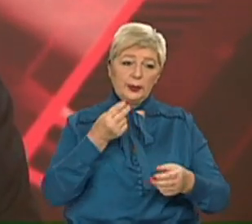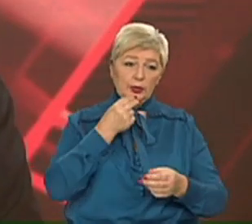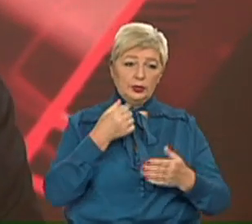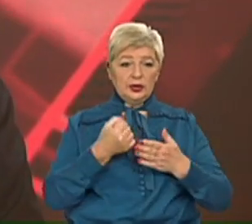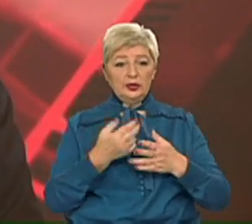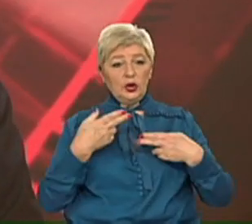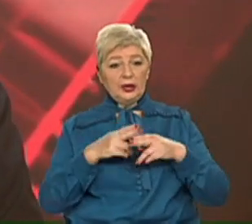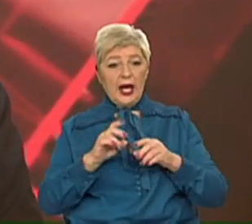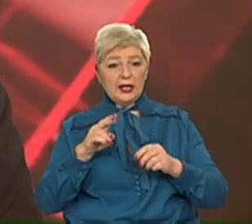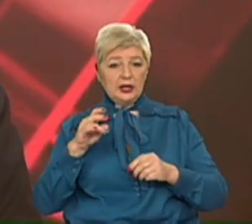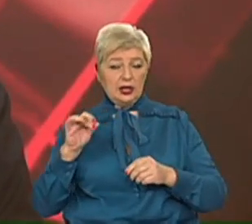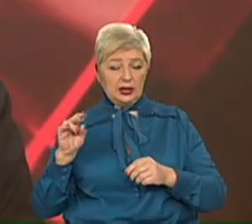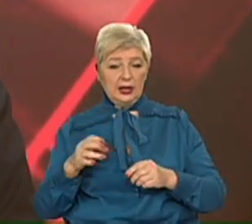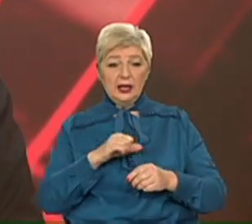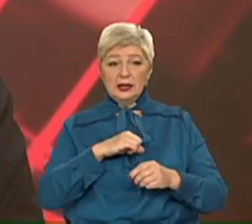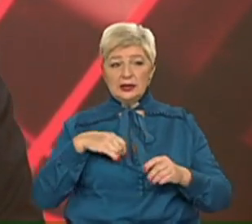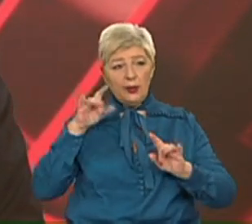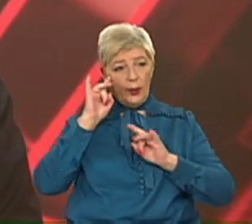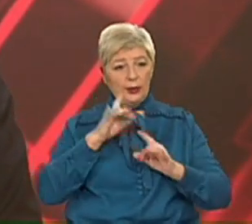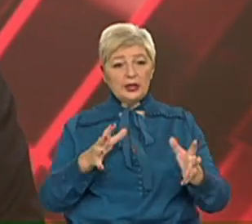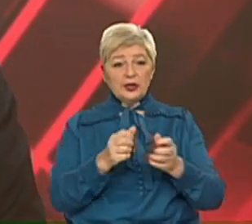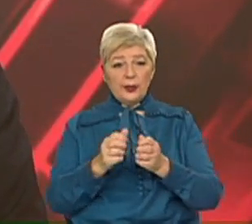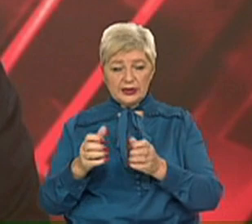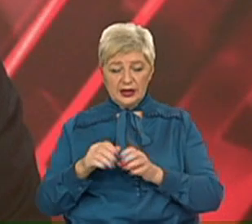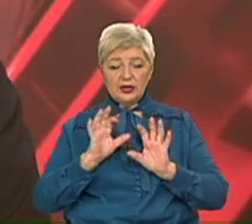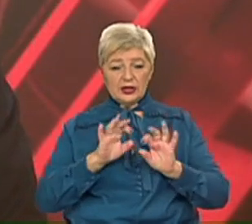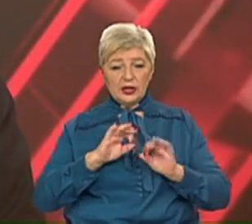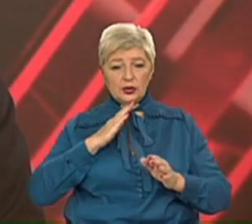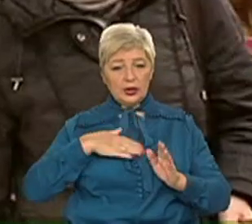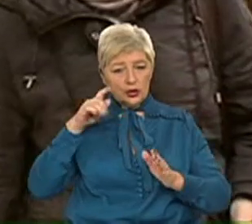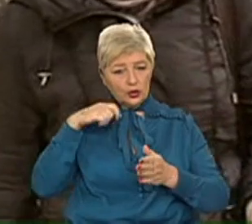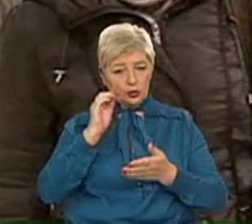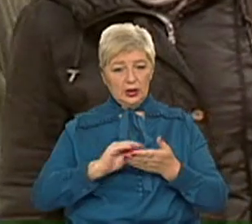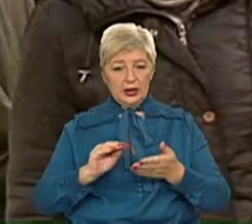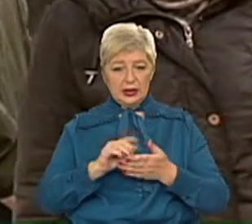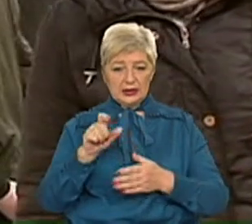Про найпопулярніші пастки в супермаркетах розкажуть наші журналісти.